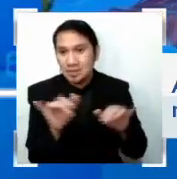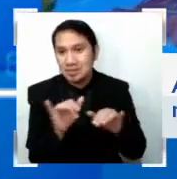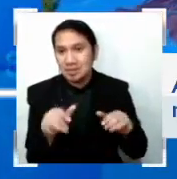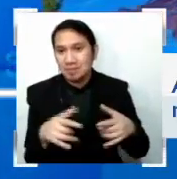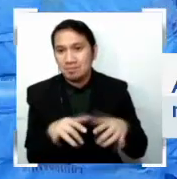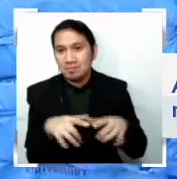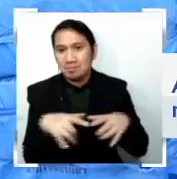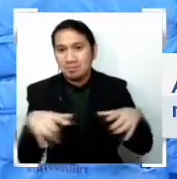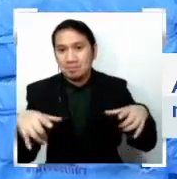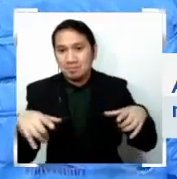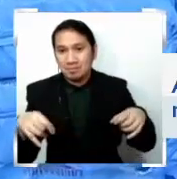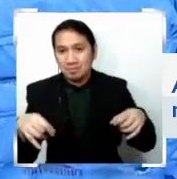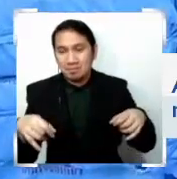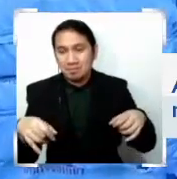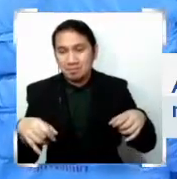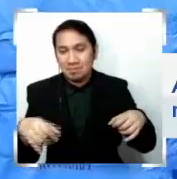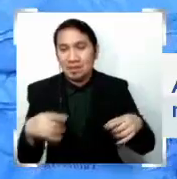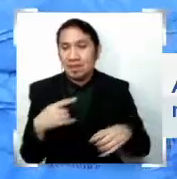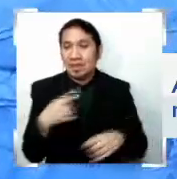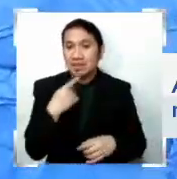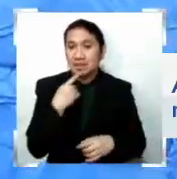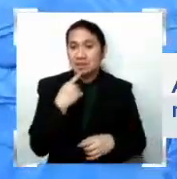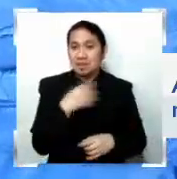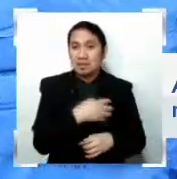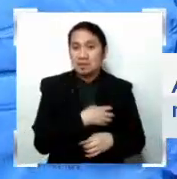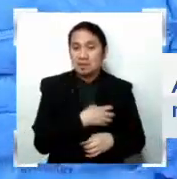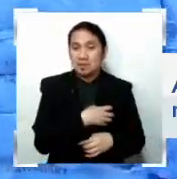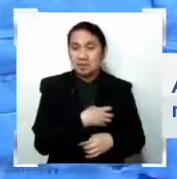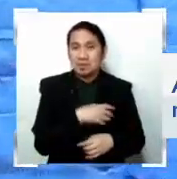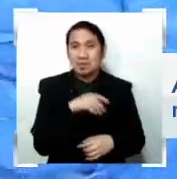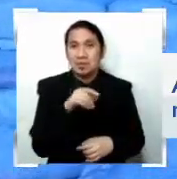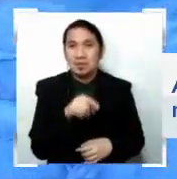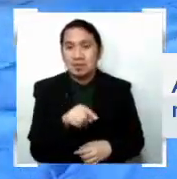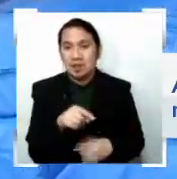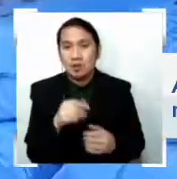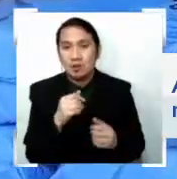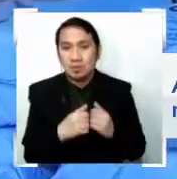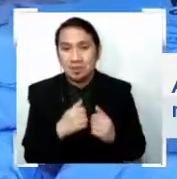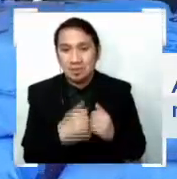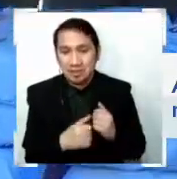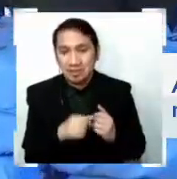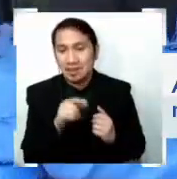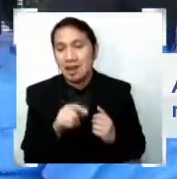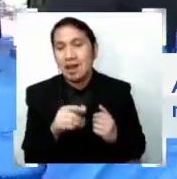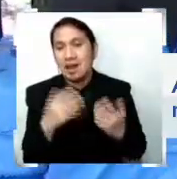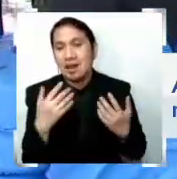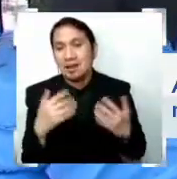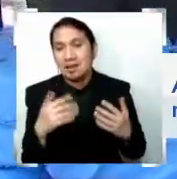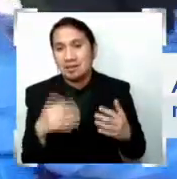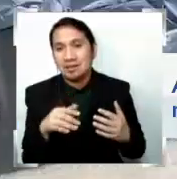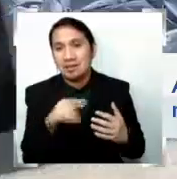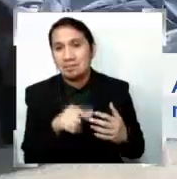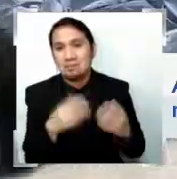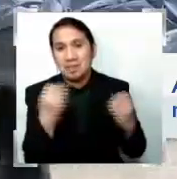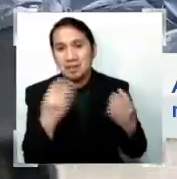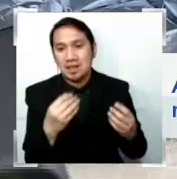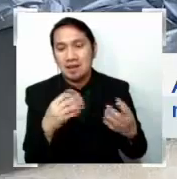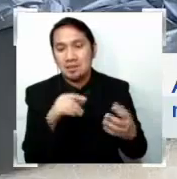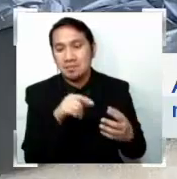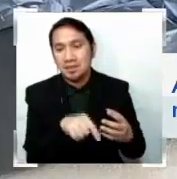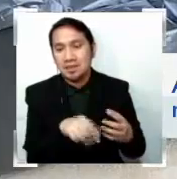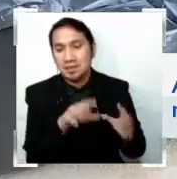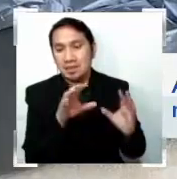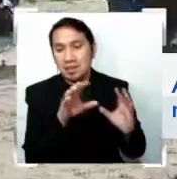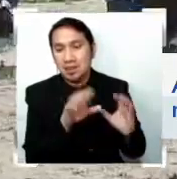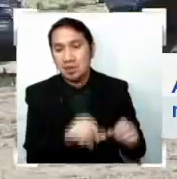Zambales. Ayon sa PNP, malaking dagok sa mga drug syndicates ang na-intercept ng malaking shipment ng illegal na droga na may kabuuang halaga na 4 na